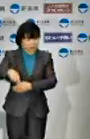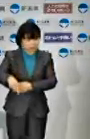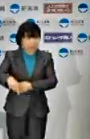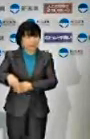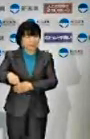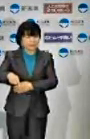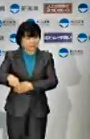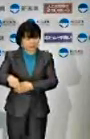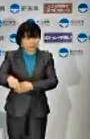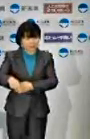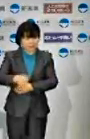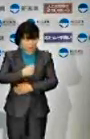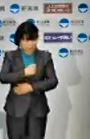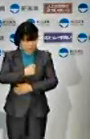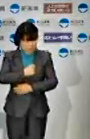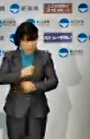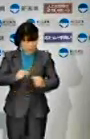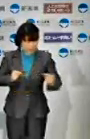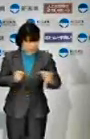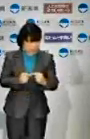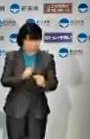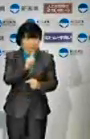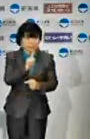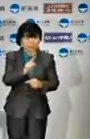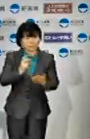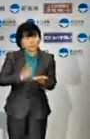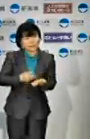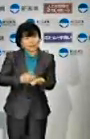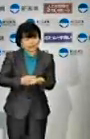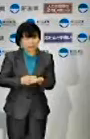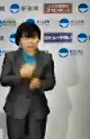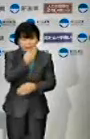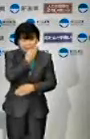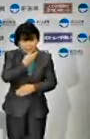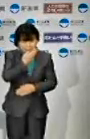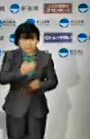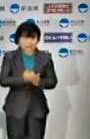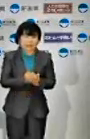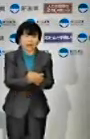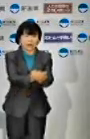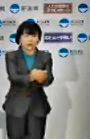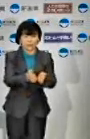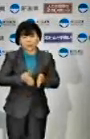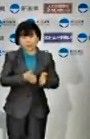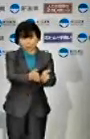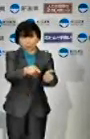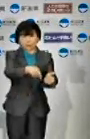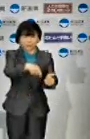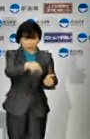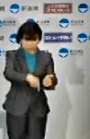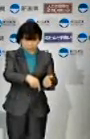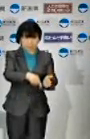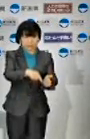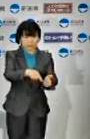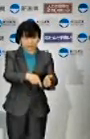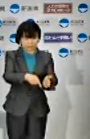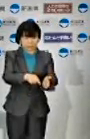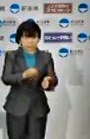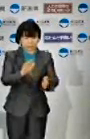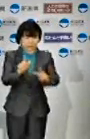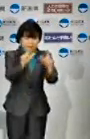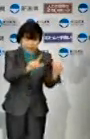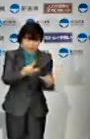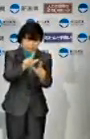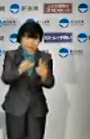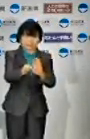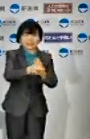なんて言いますか、生命線とでも言うべき、大切な航路ですので、島民の生活